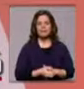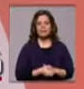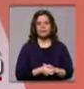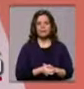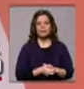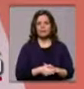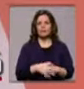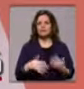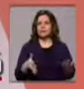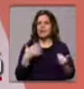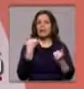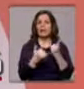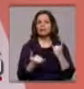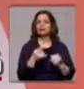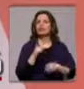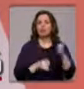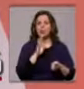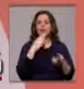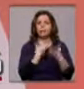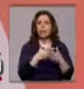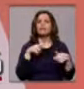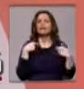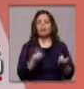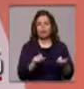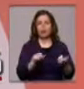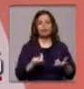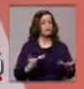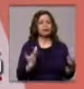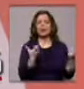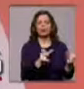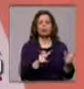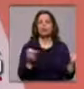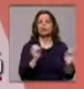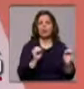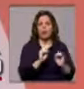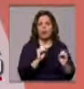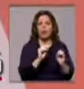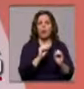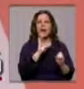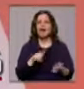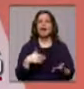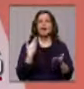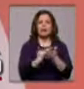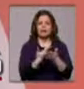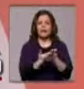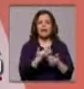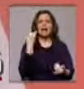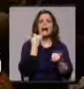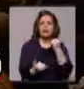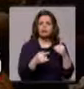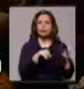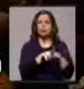παίρνοντας το ρίσκο μιας ανεξέλεγκτης εξέλιξης, προκειμένου να αποφύγουν το εσωτερικό πολιτικό